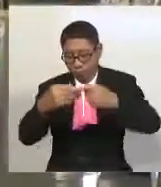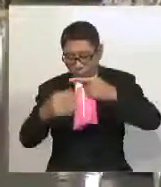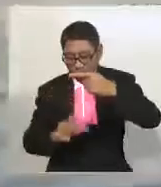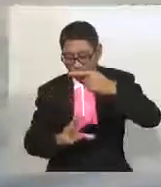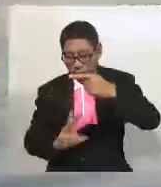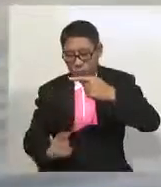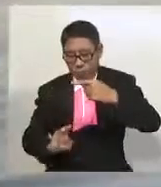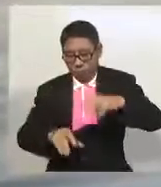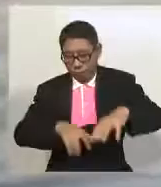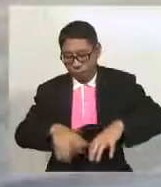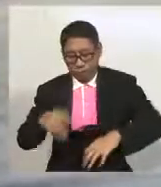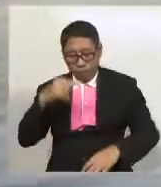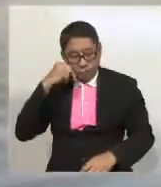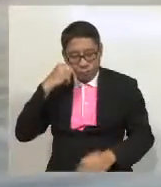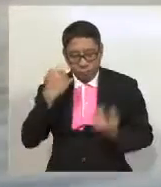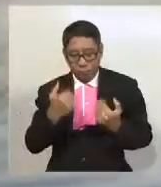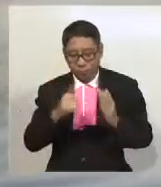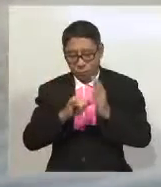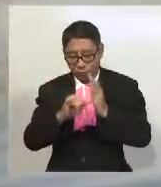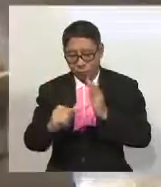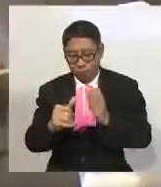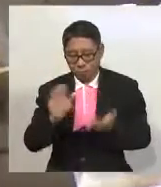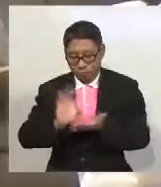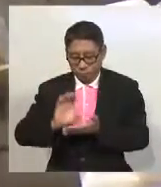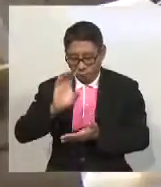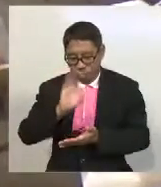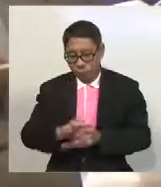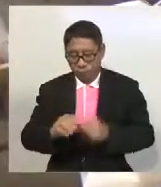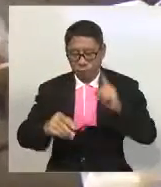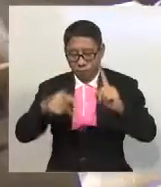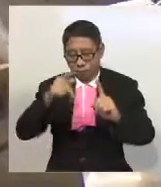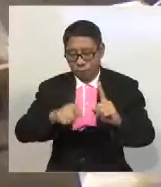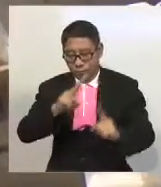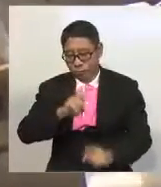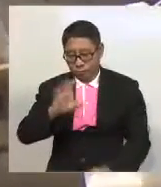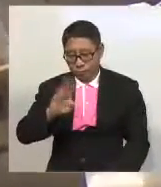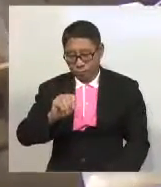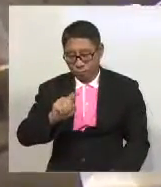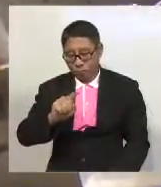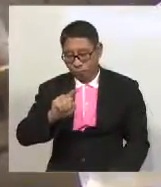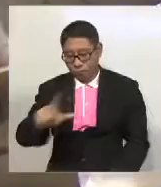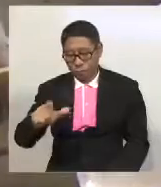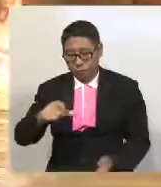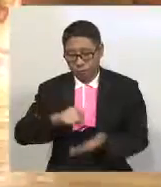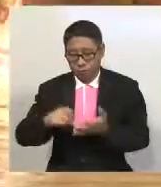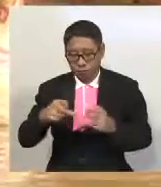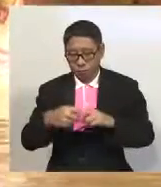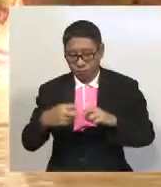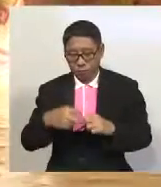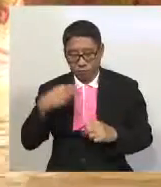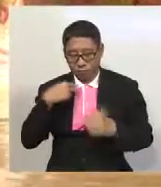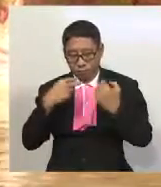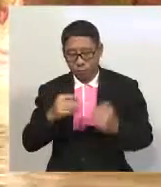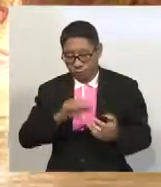การบริหารจัดการน้ำของจังหวัดยะโสธรงบประมาณ 1,241 ล้านบาทเพื่อแก้ไขปัญหาลุ่มน้